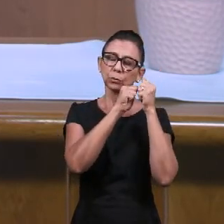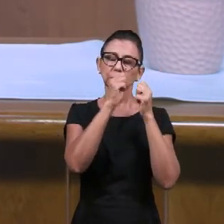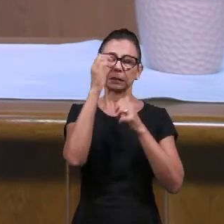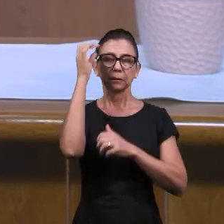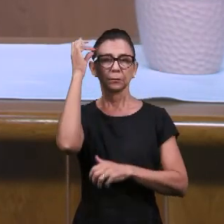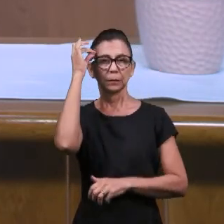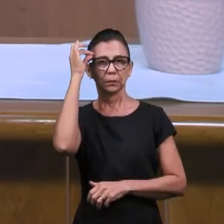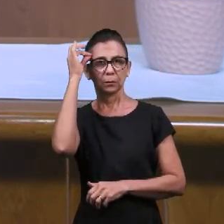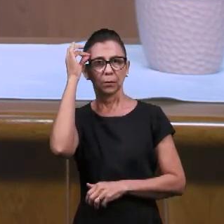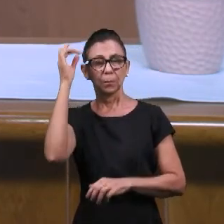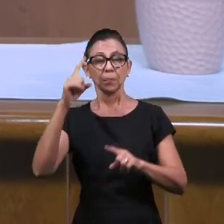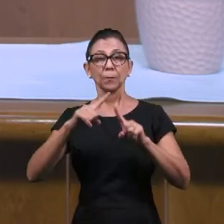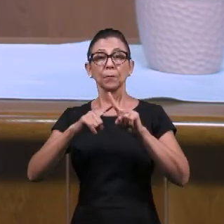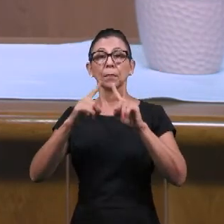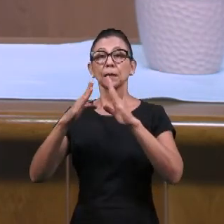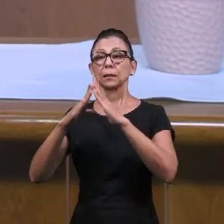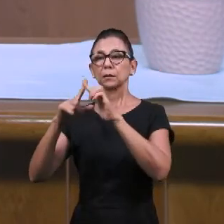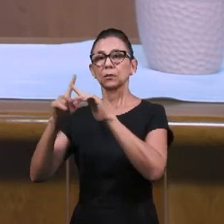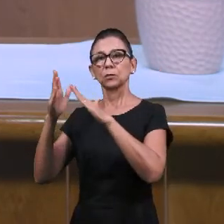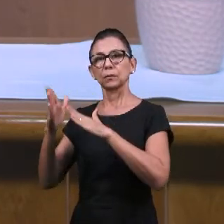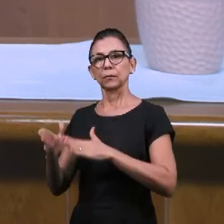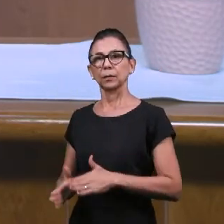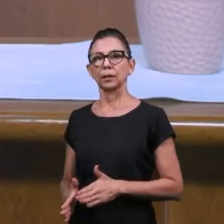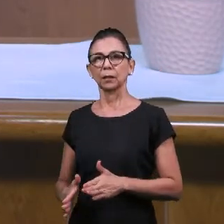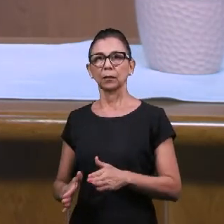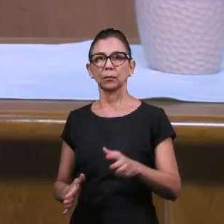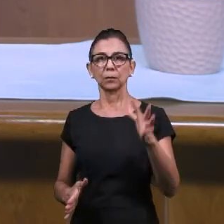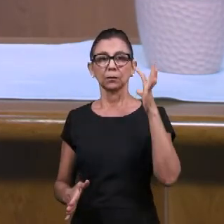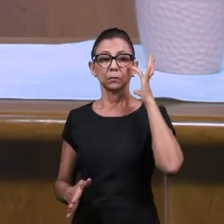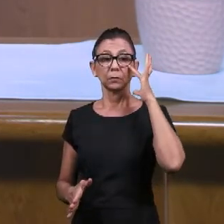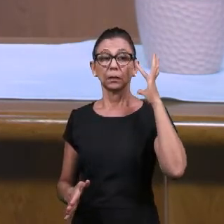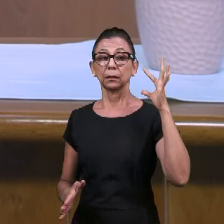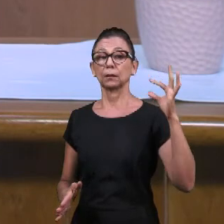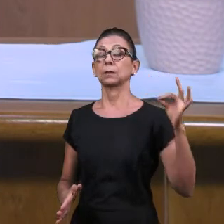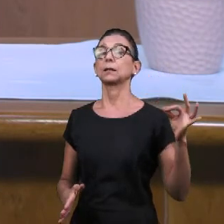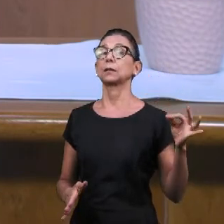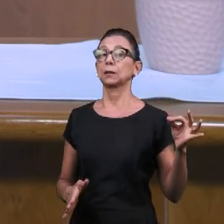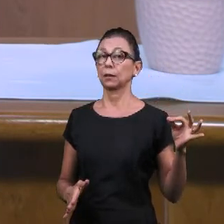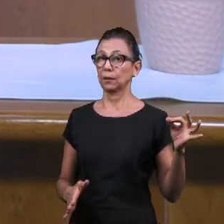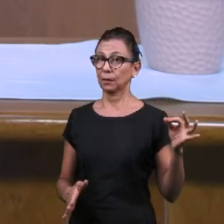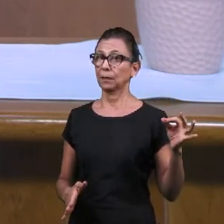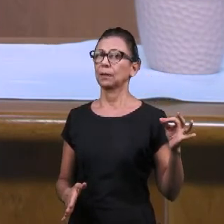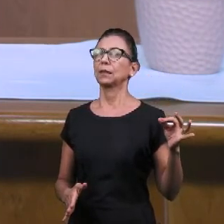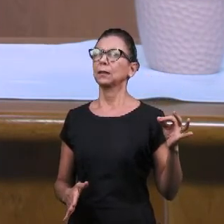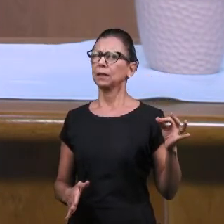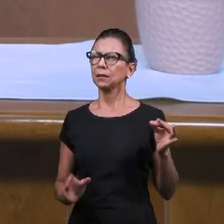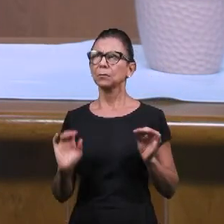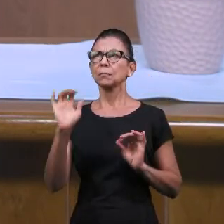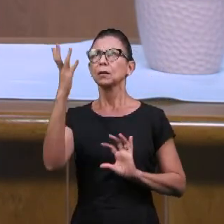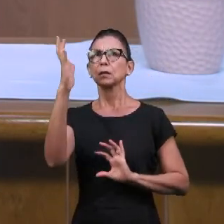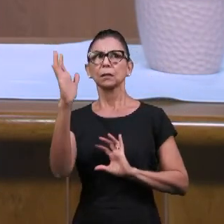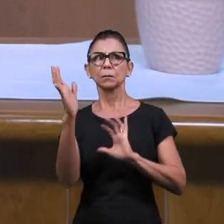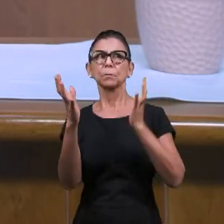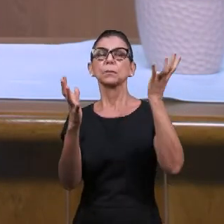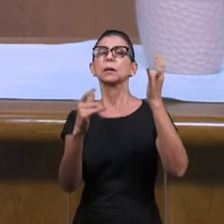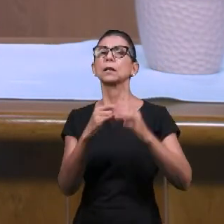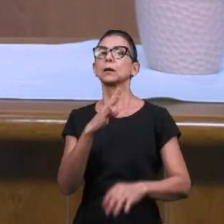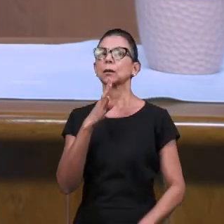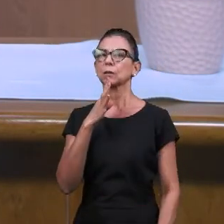мир не осознал еще, потому что мир спит духовным сном. Но церковь,